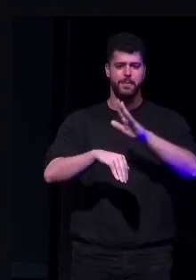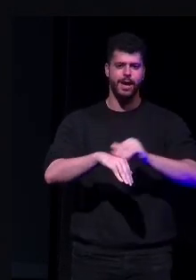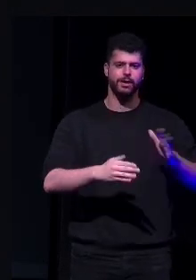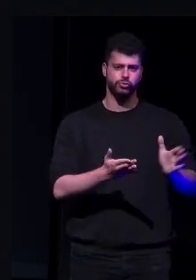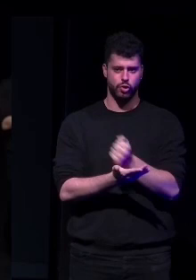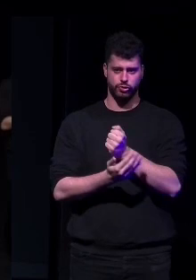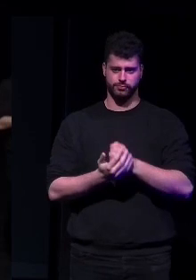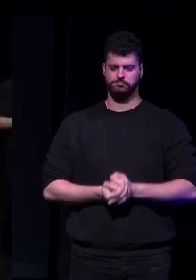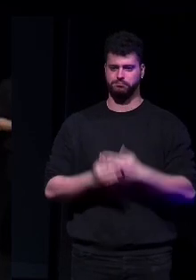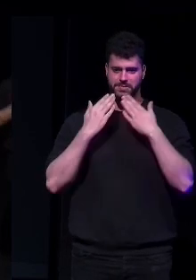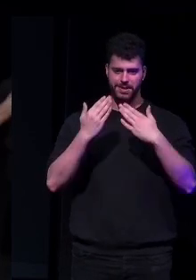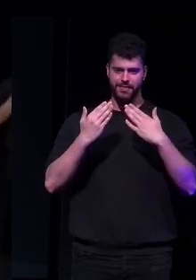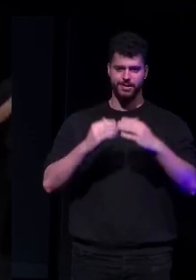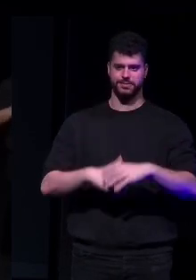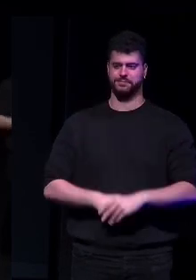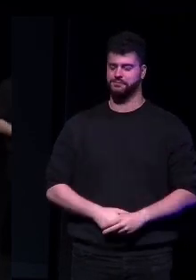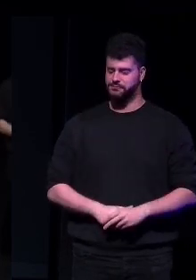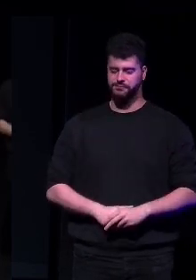gràcies.